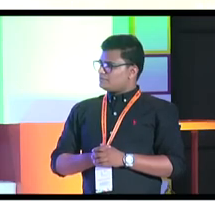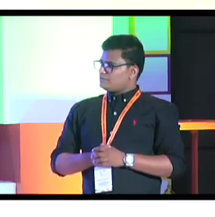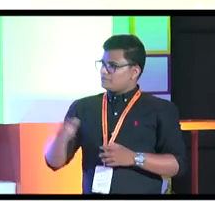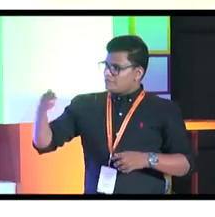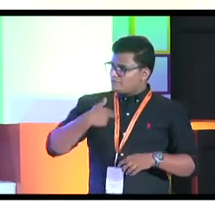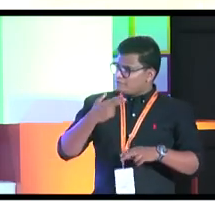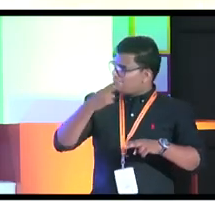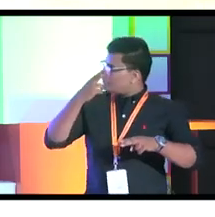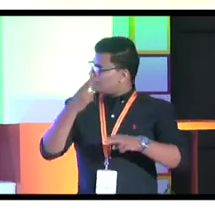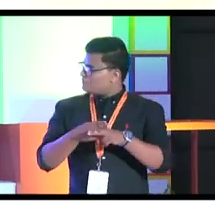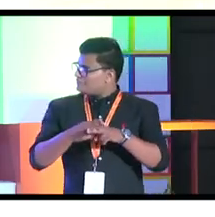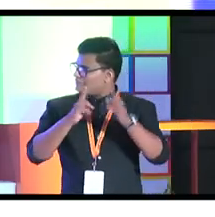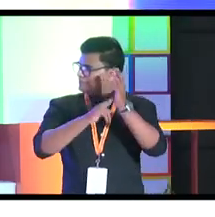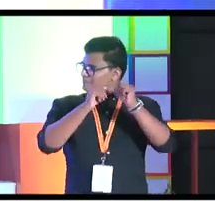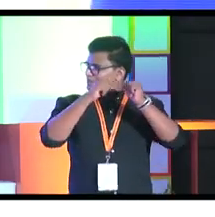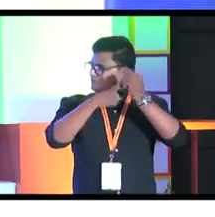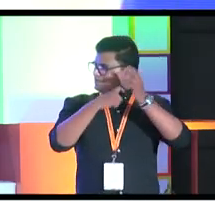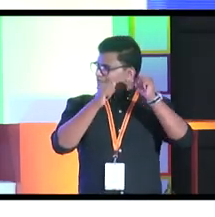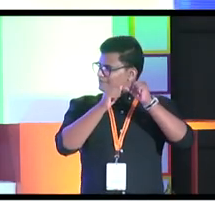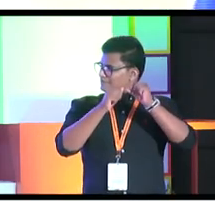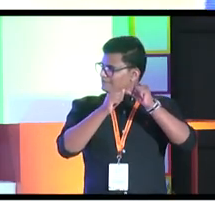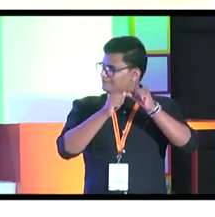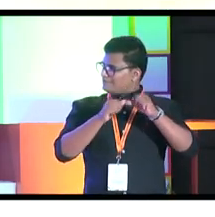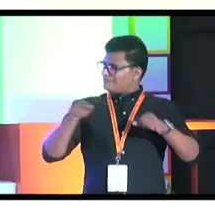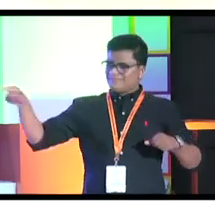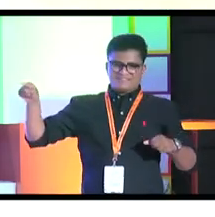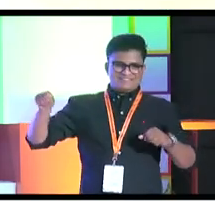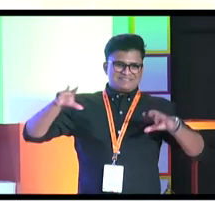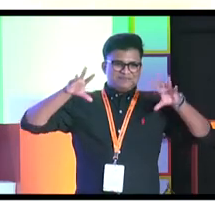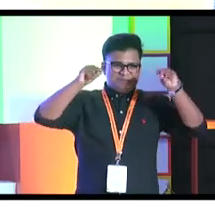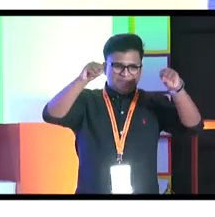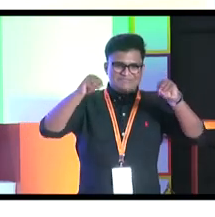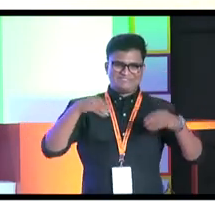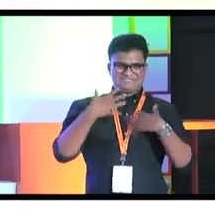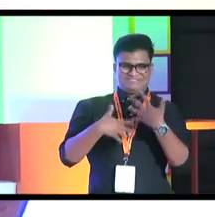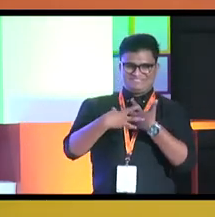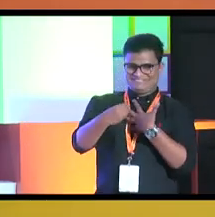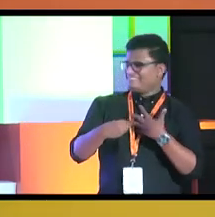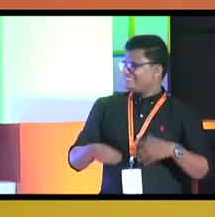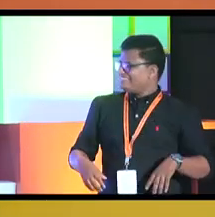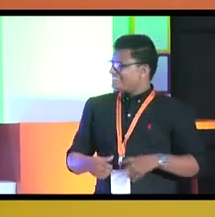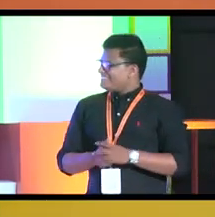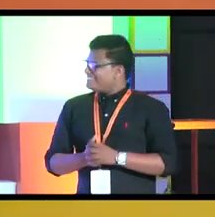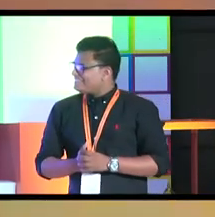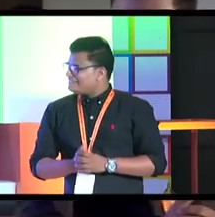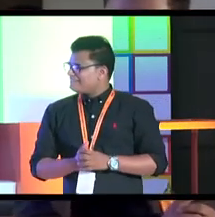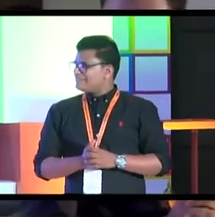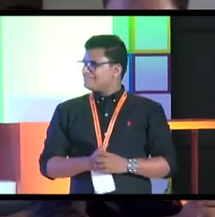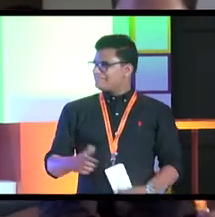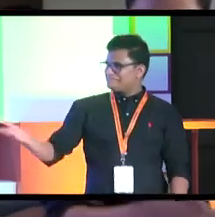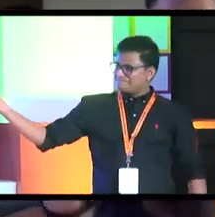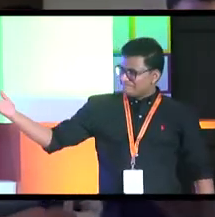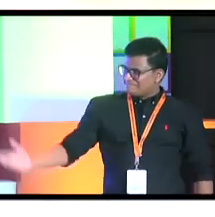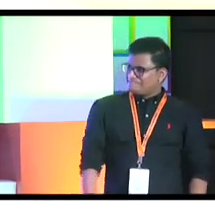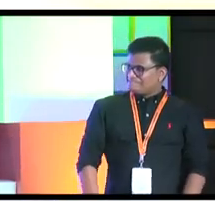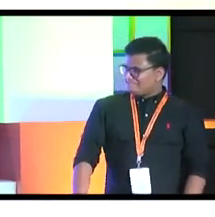मेरा नाम गणेश दिल गुरु. मेरा नाम संजय भोभो गुरु. शाबाश, बताओ तो जरा. ए बी